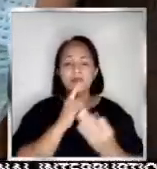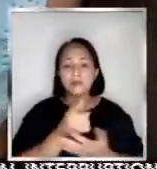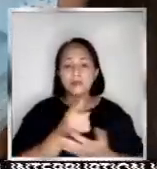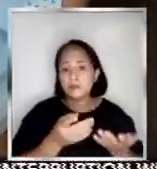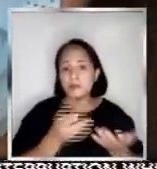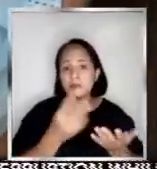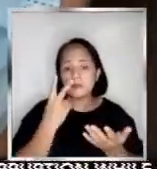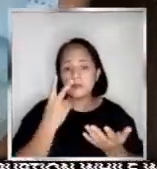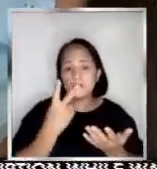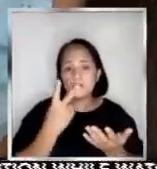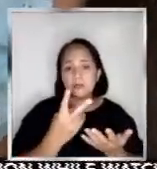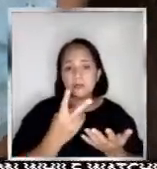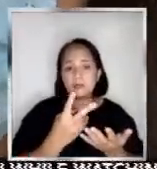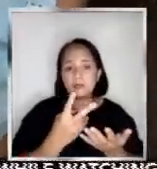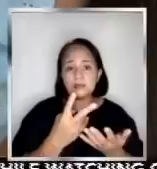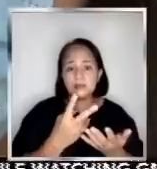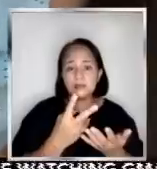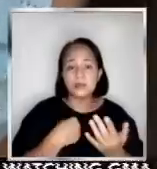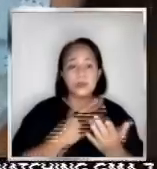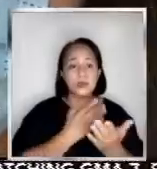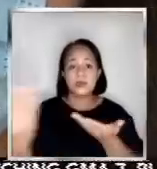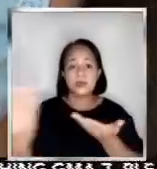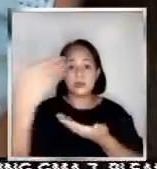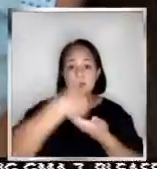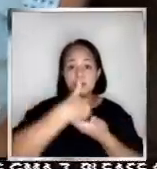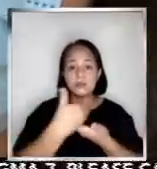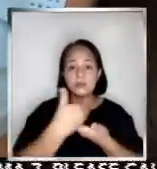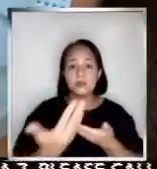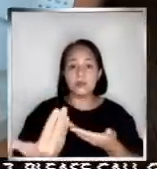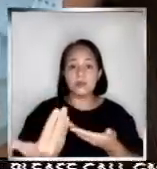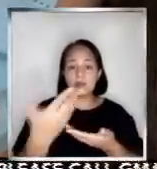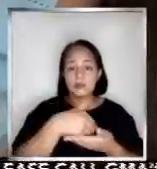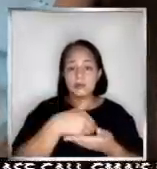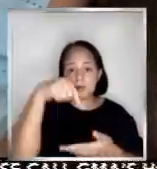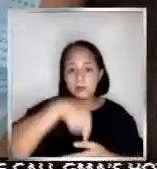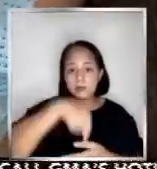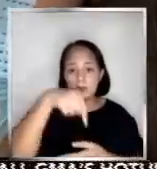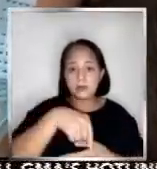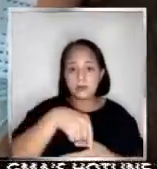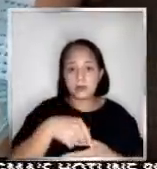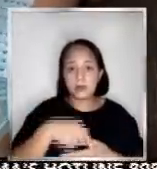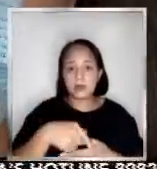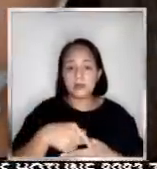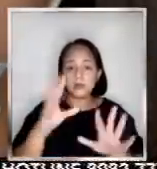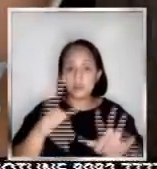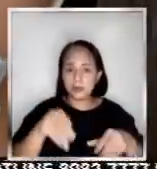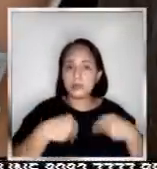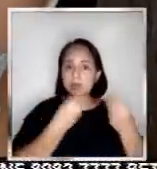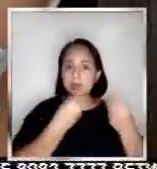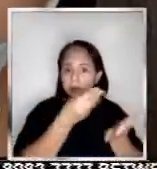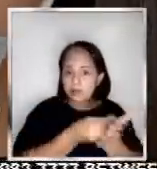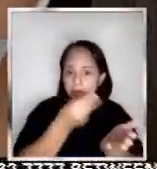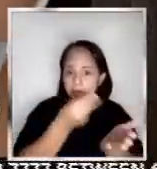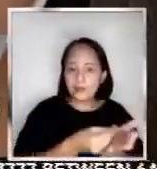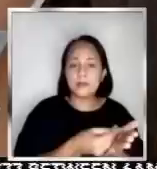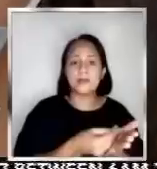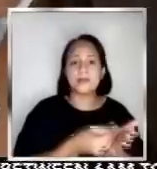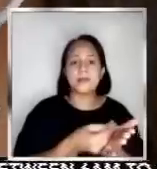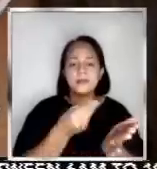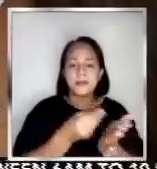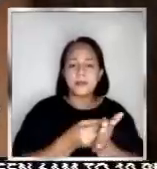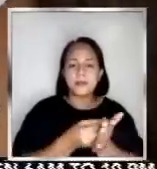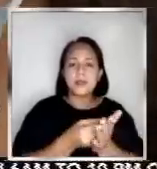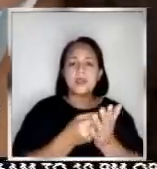pagpunta mo dito, agad mo silang mabibigyan ng pera. Kaso hindi, nabaliskad po ako